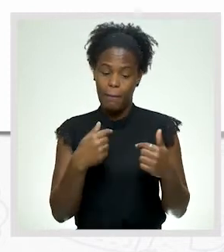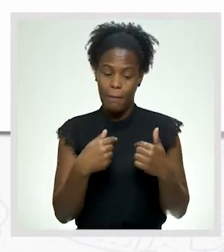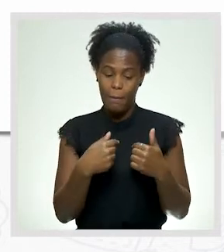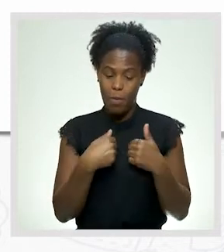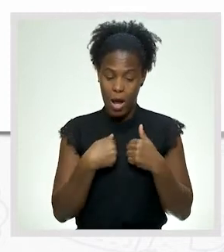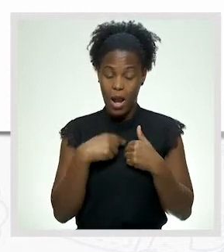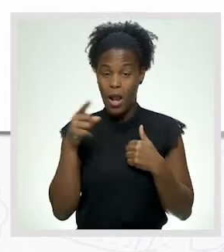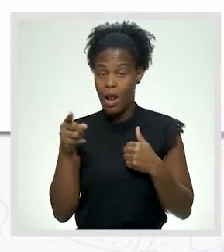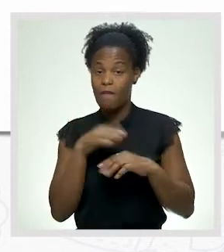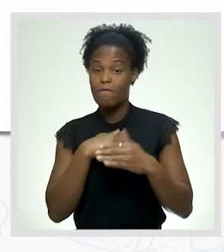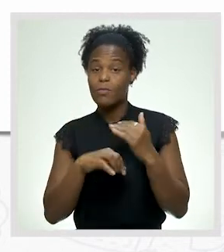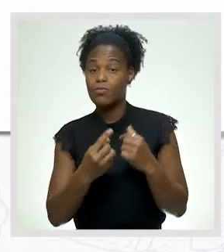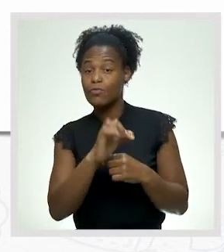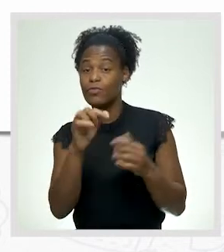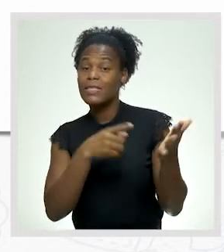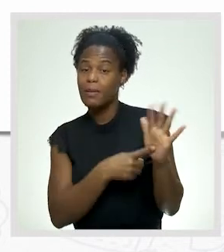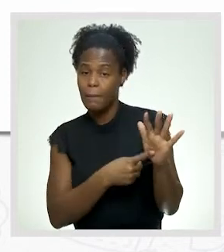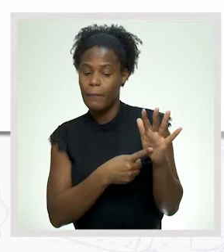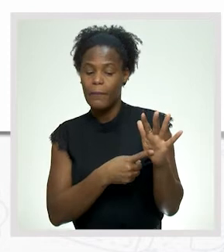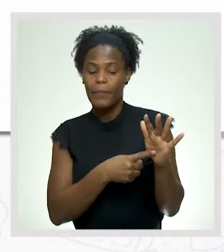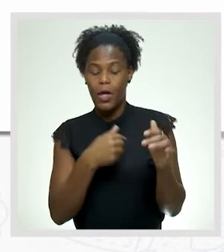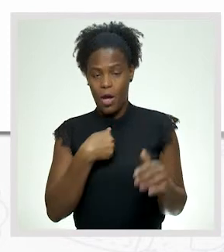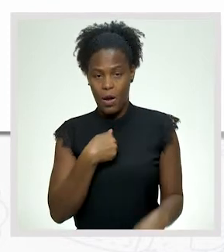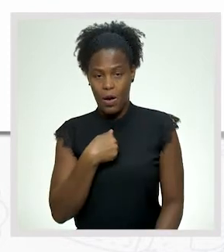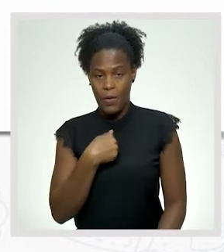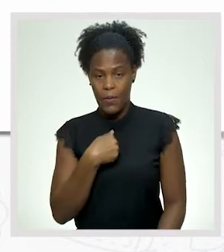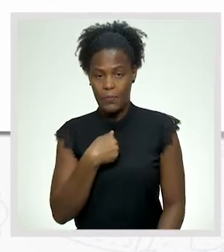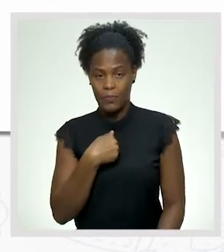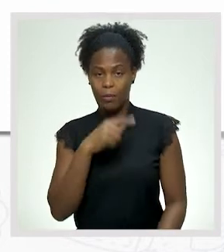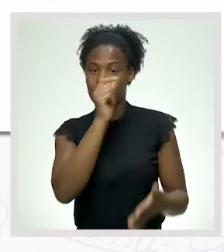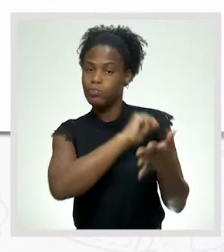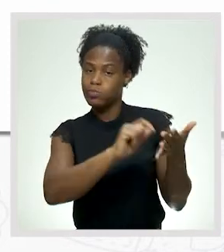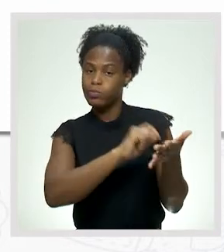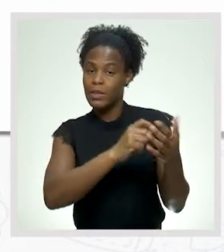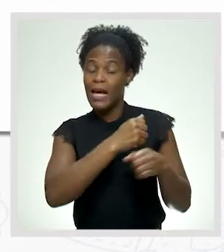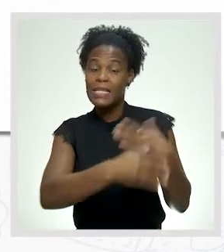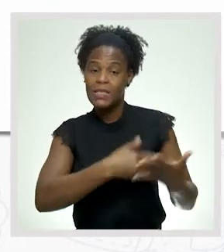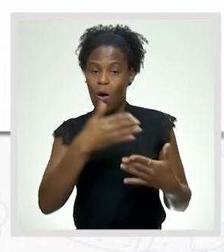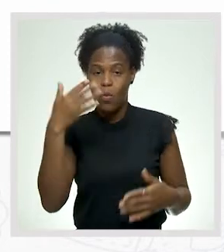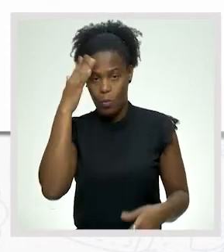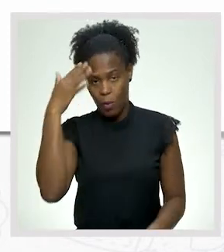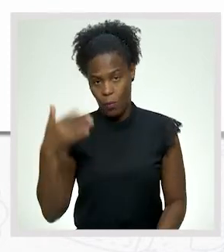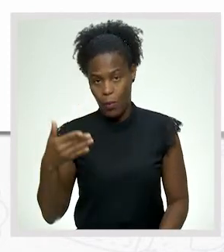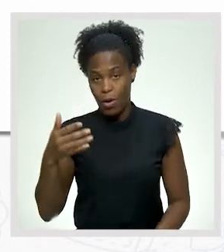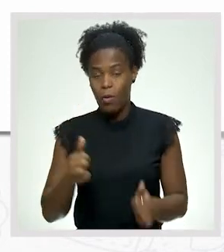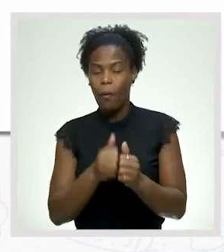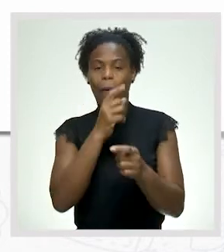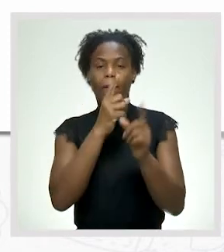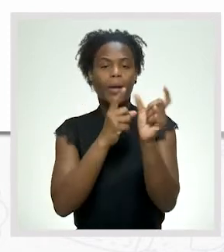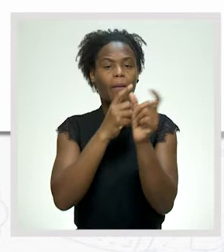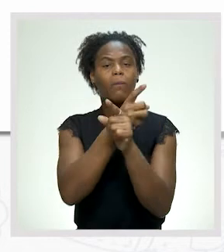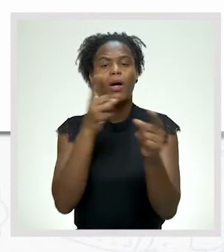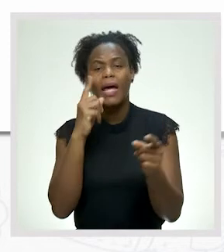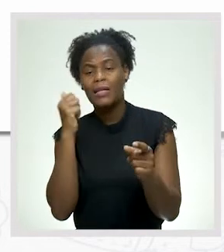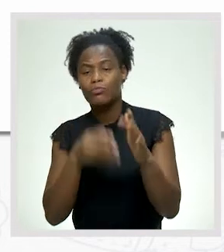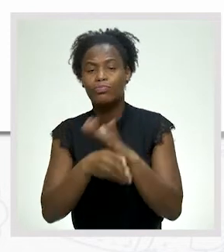j'ai fait pour vous comme exemple, j'ai noté l'action 1 avec pourquoi ils avaient quitté